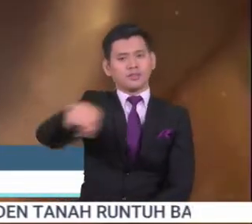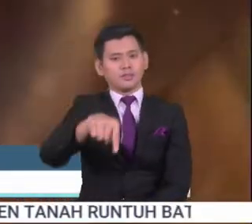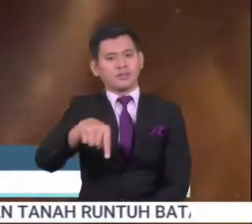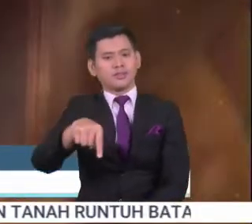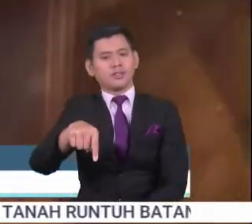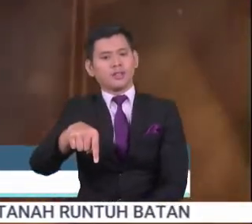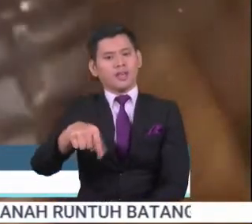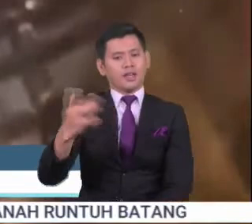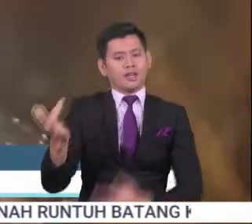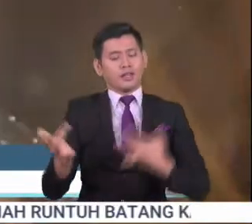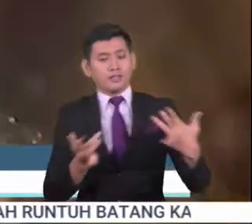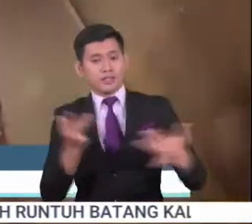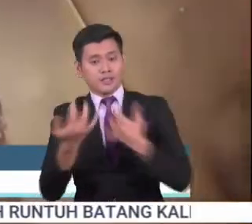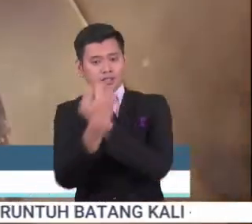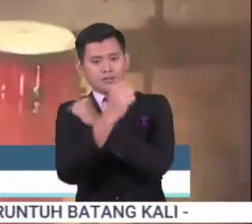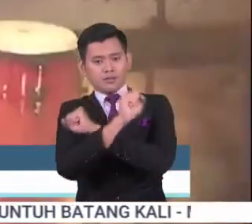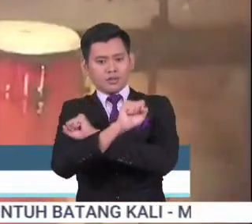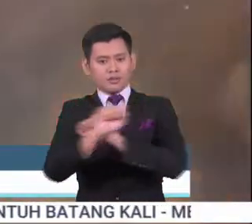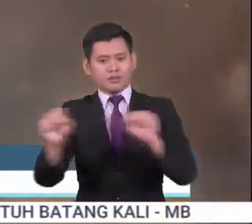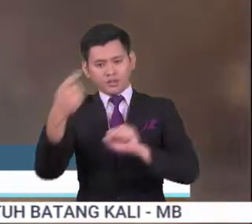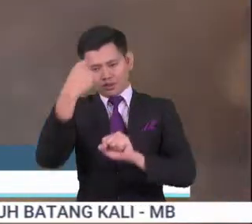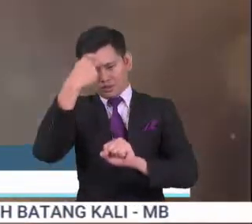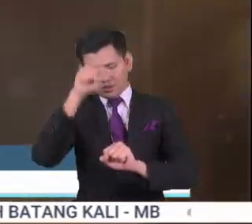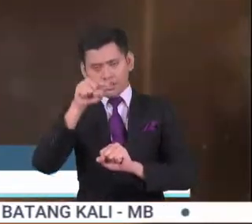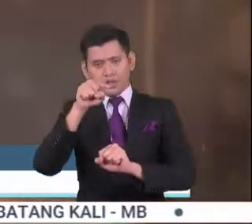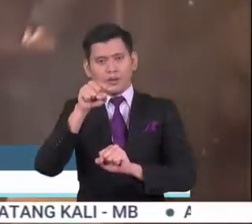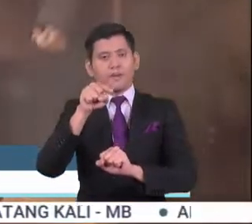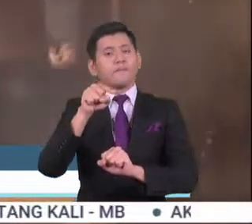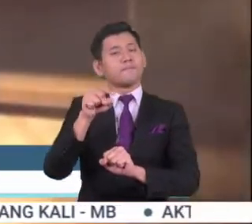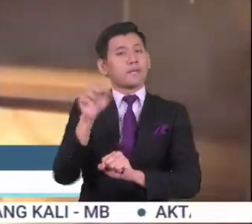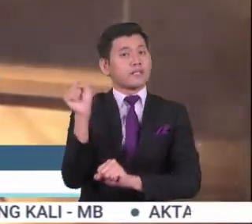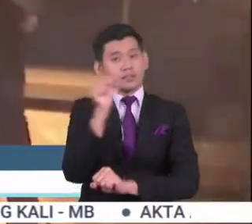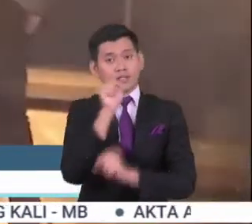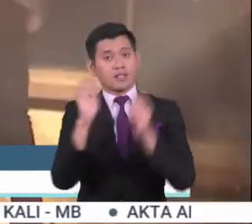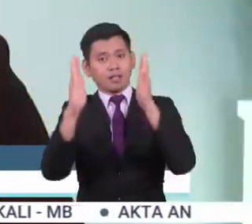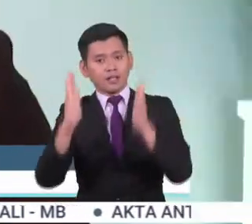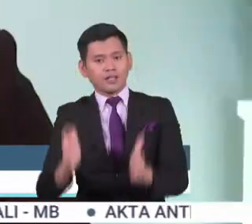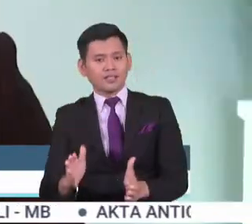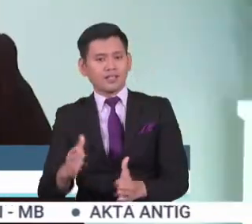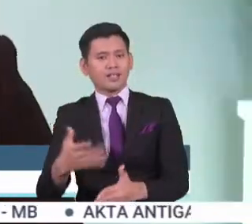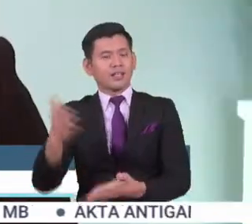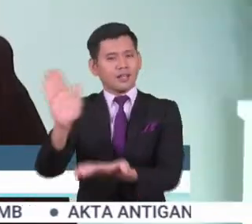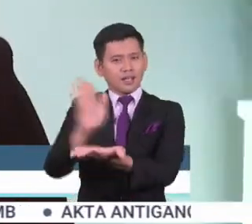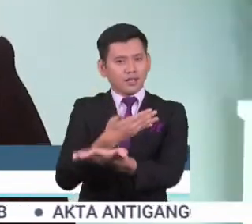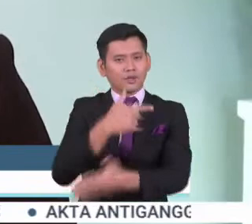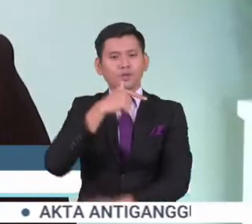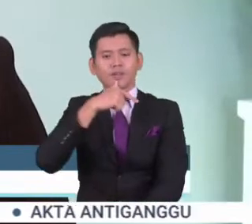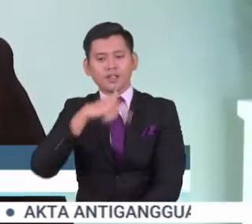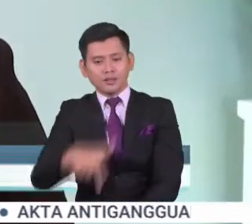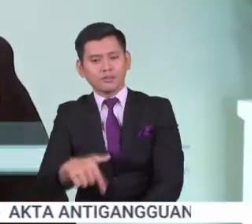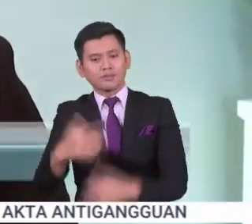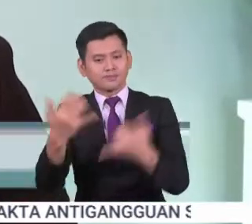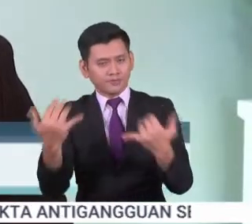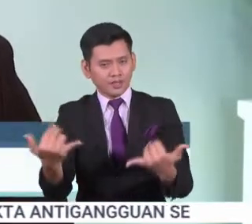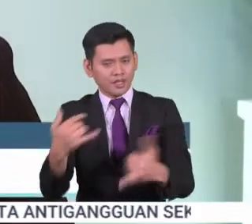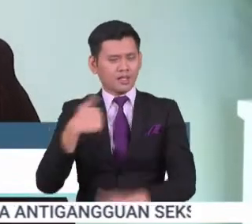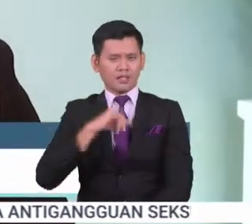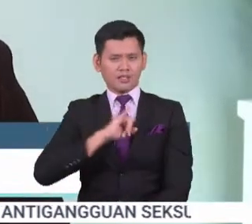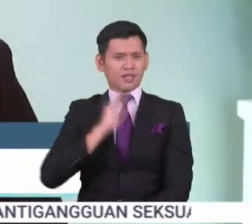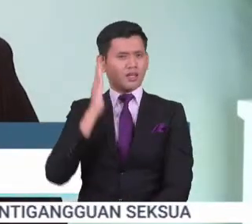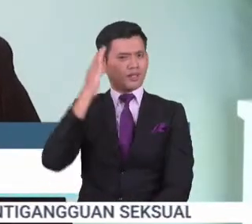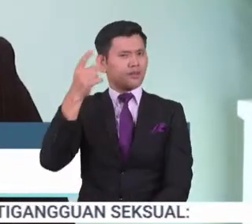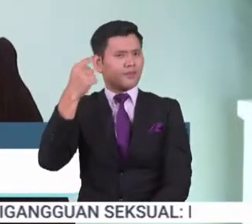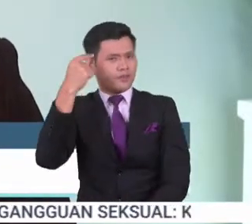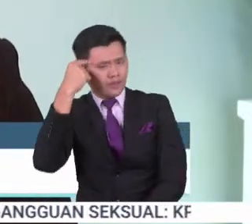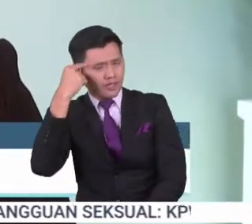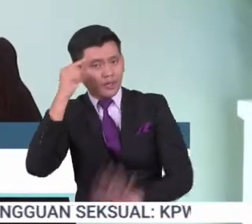berkongsi keterujaan dan persediaan untuk Pra Kemuncak Bintang Klasik kali ini. Semestinya saya akan memikirkan